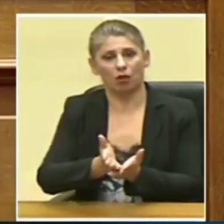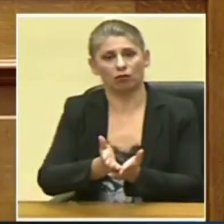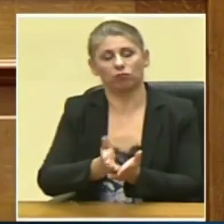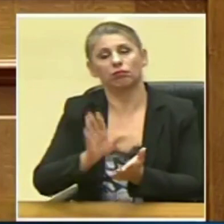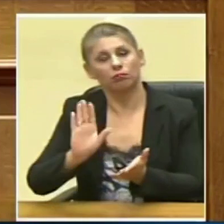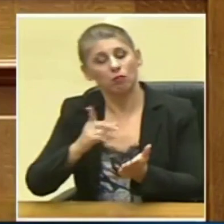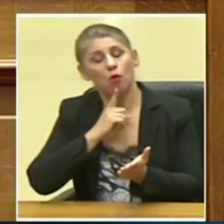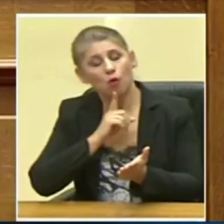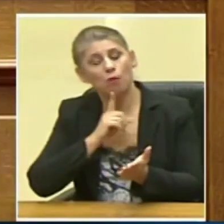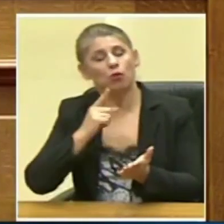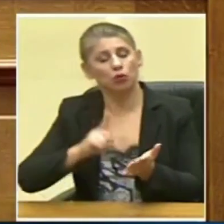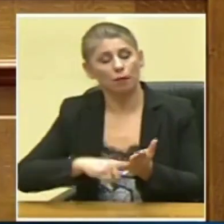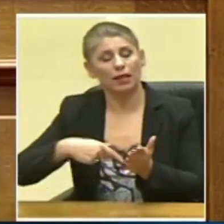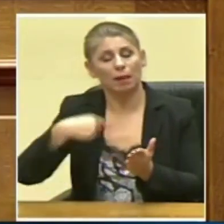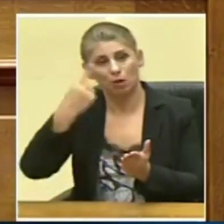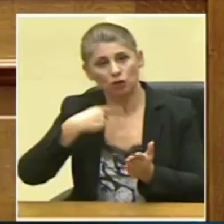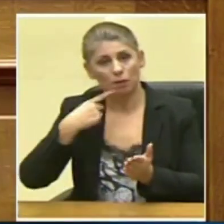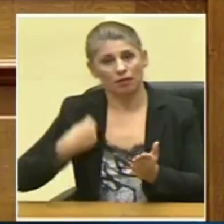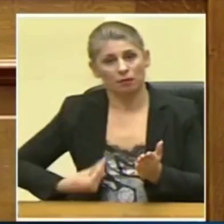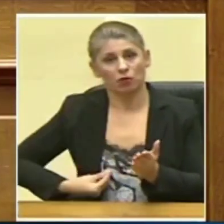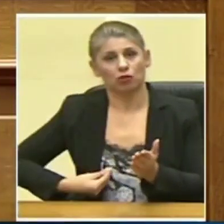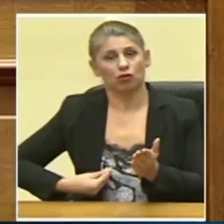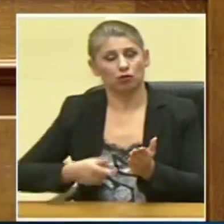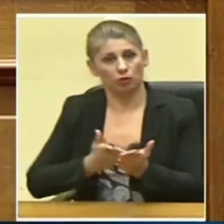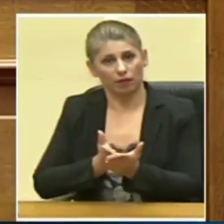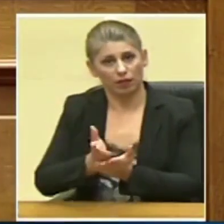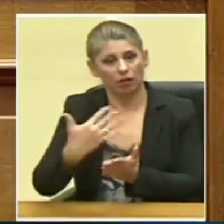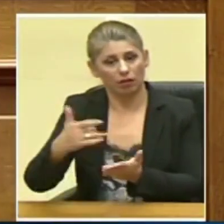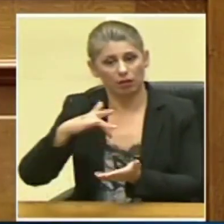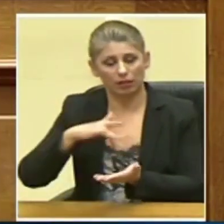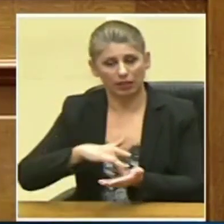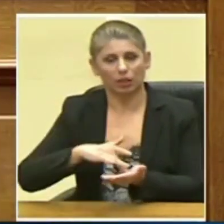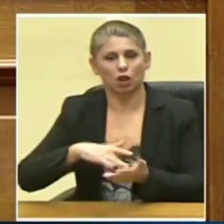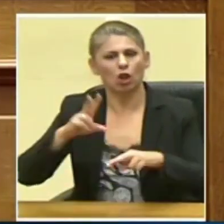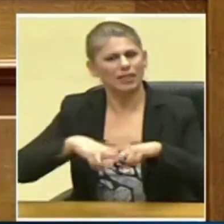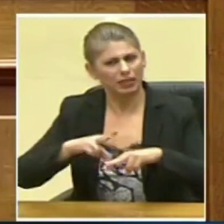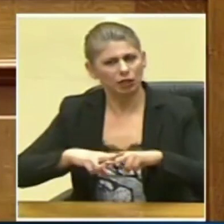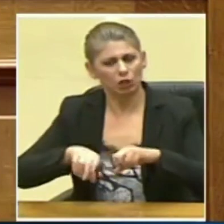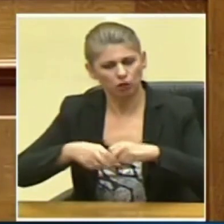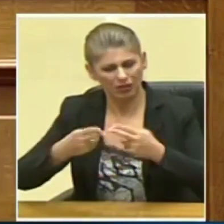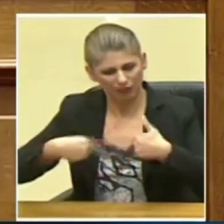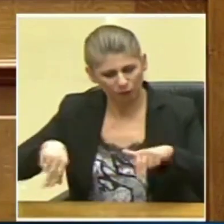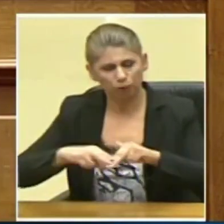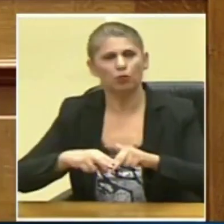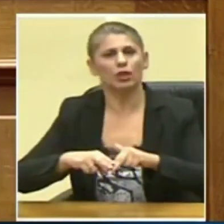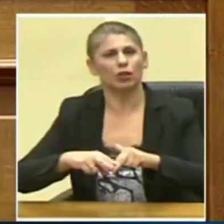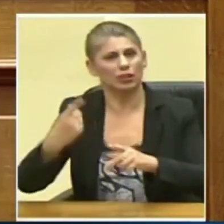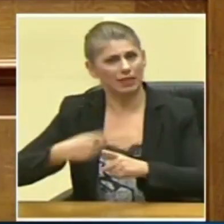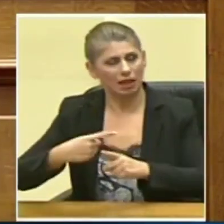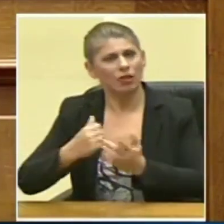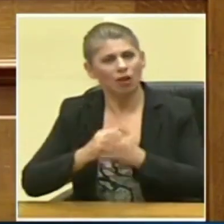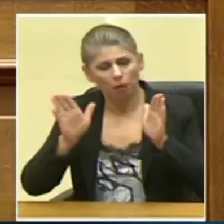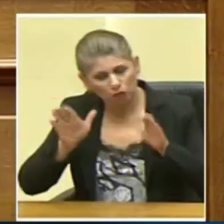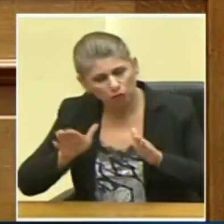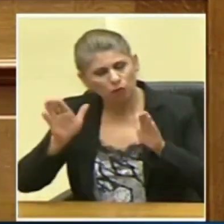Όπως νομικά πρόσωπα δημοσίου δικαίου είναι και το Κεντρικό Ισραηλιτικό Συμβούλιο της Ελλάδος και οι μουσουλμανικές μουφτίες.